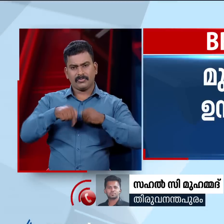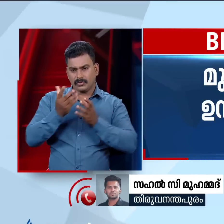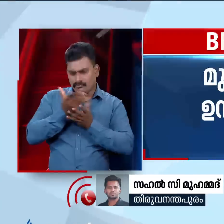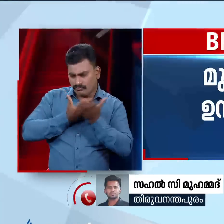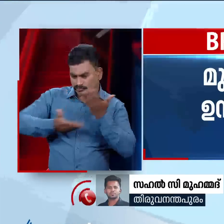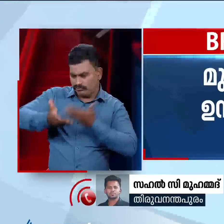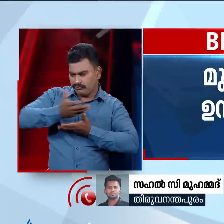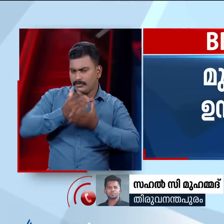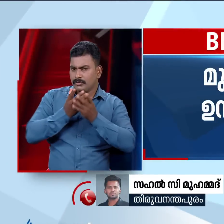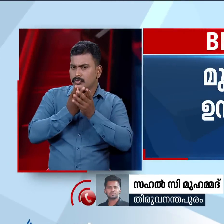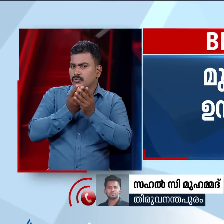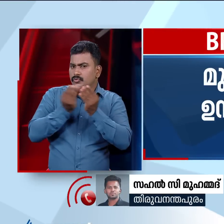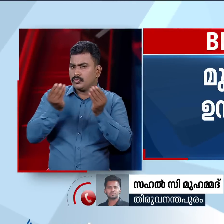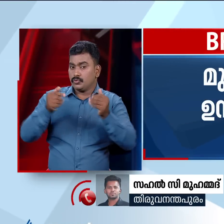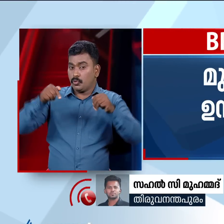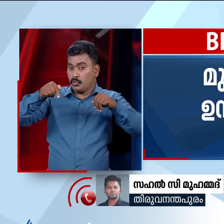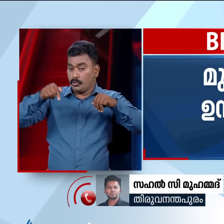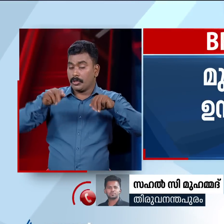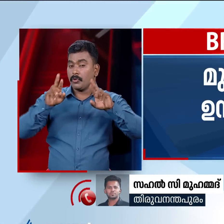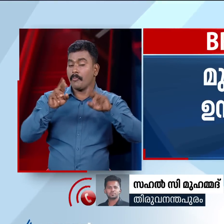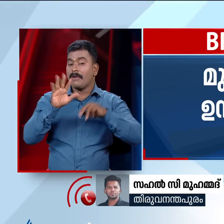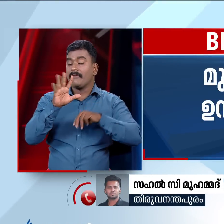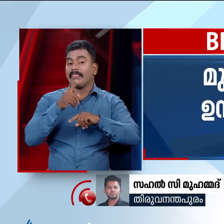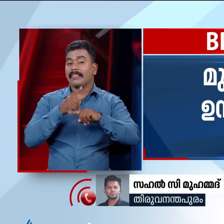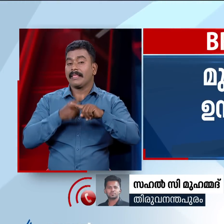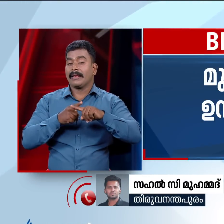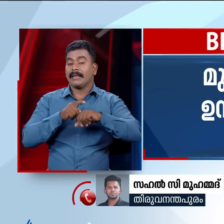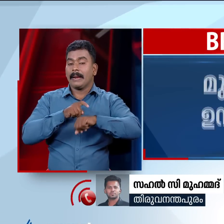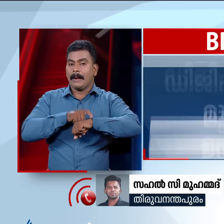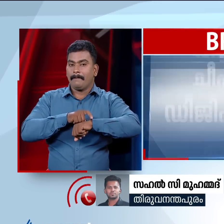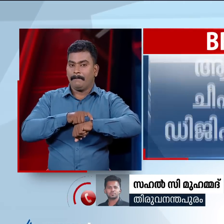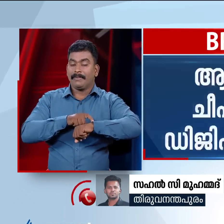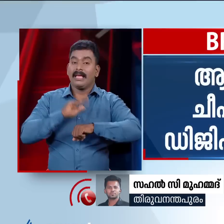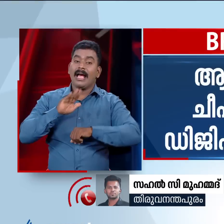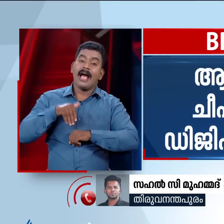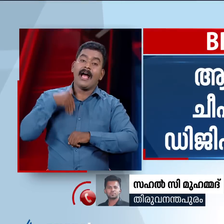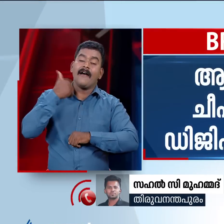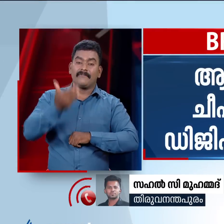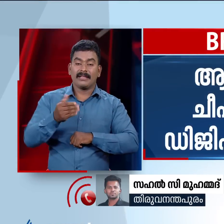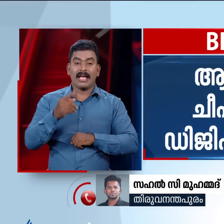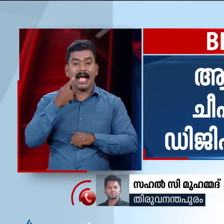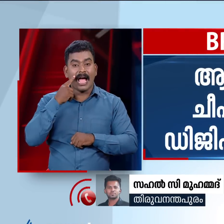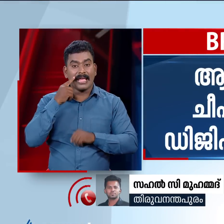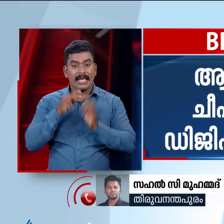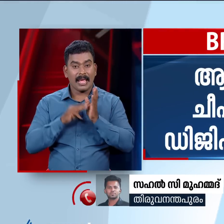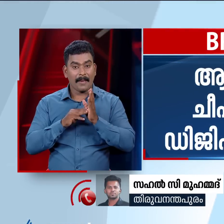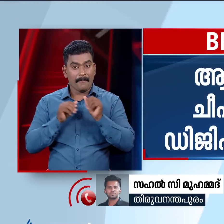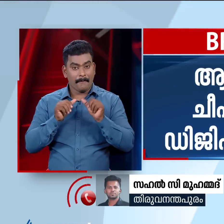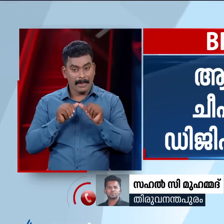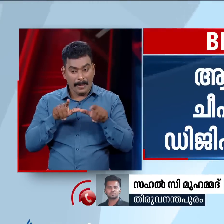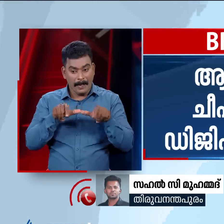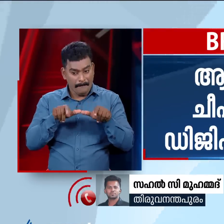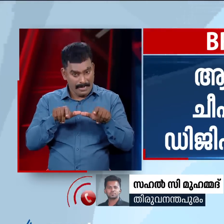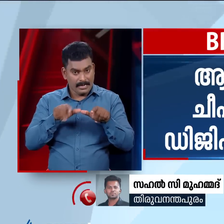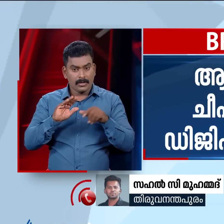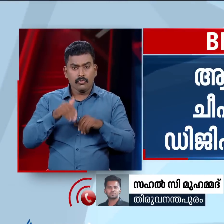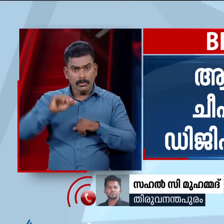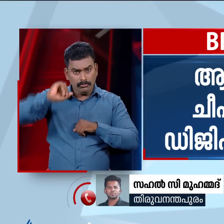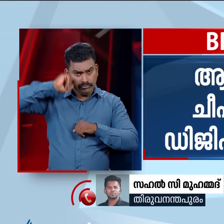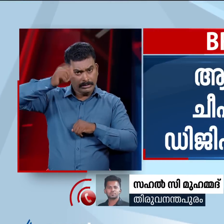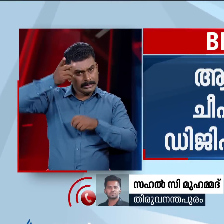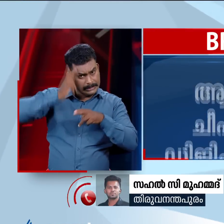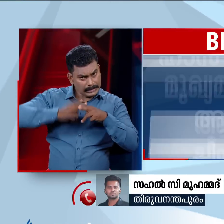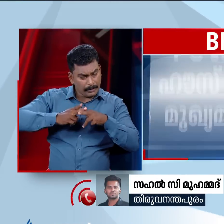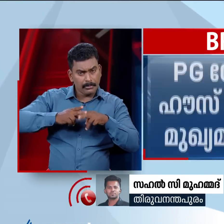ചർച്ചയും അതിൽ നിന്നുള്ള തീരുമാനവുമാണ് ഇന്ന് പ്രതീക്ഷിക്കുന്നത്. ഈ ചർച്ചകൾക്ക് ശേഷം IMA യോഗം ചേർന്ന് തുടർ സമരവും തീരുമാനിക്കും. അപ്പോൾ നാളെ